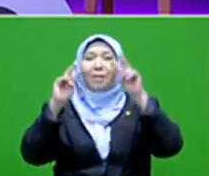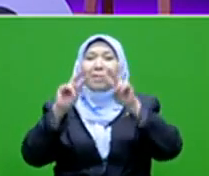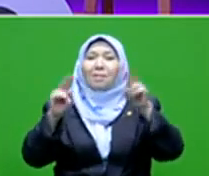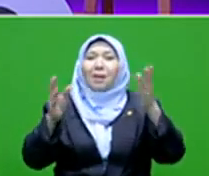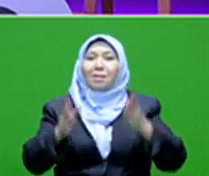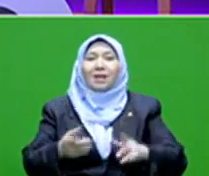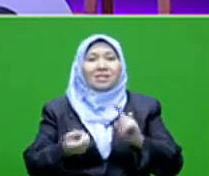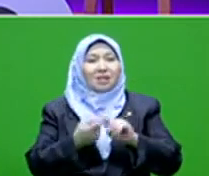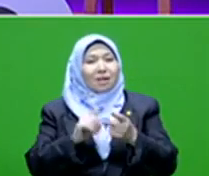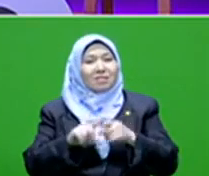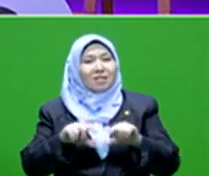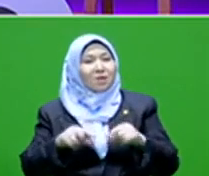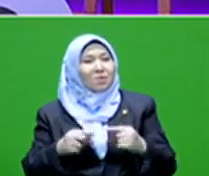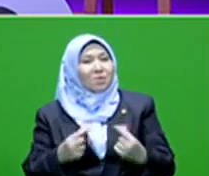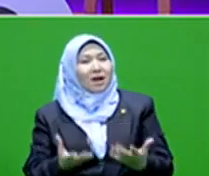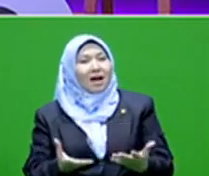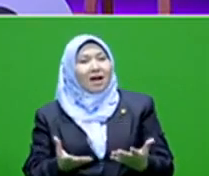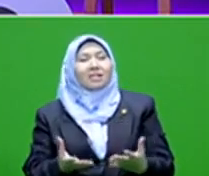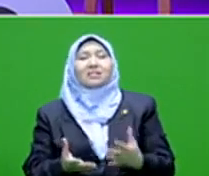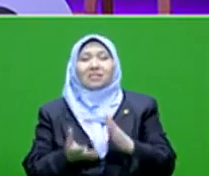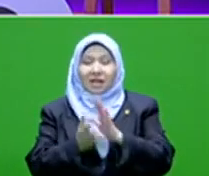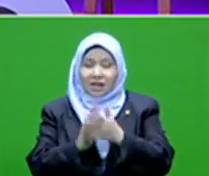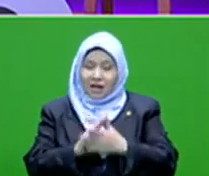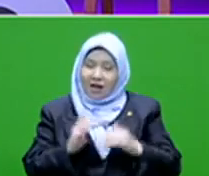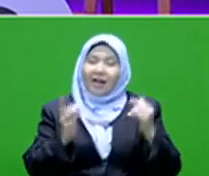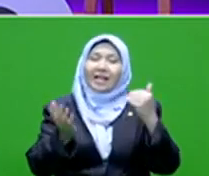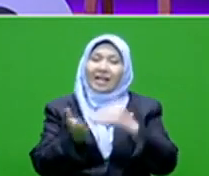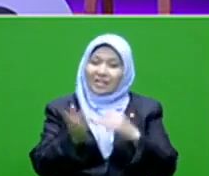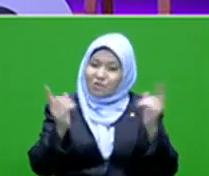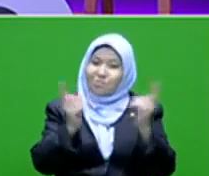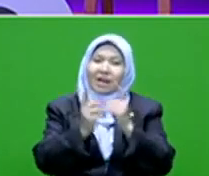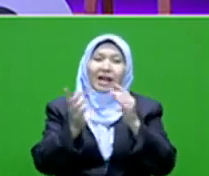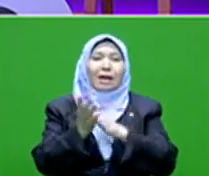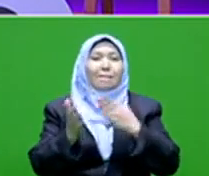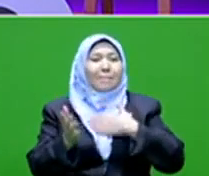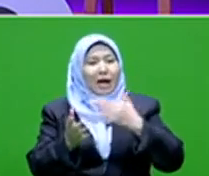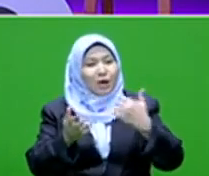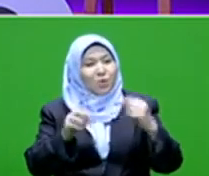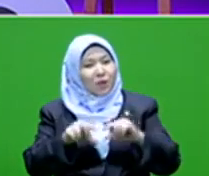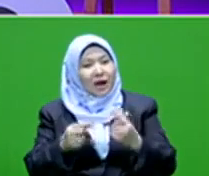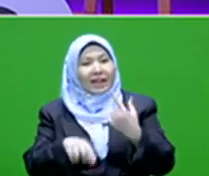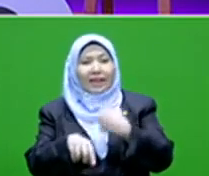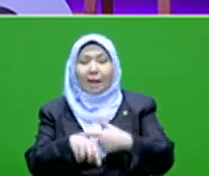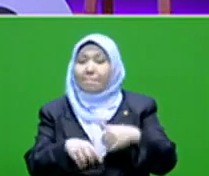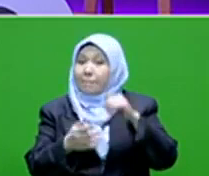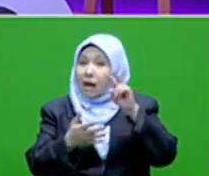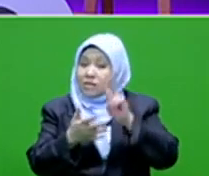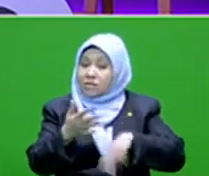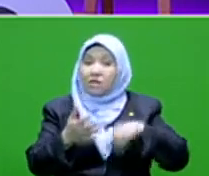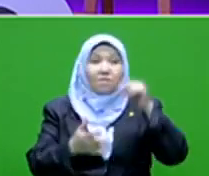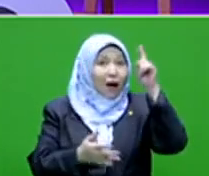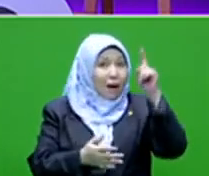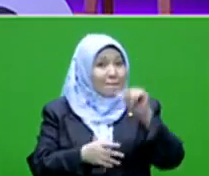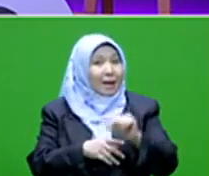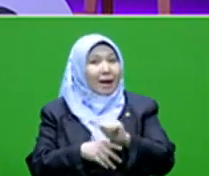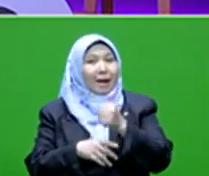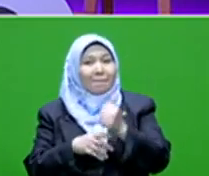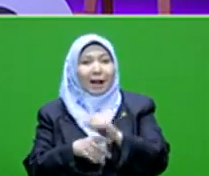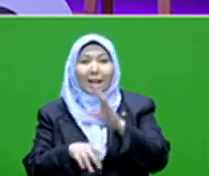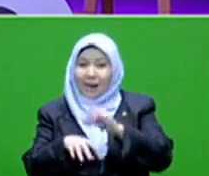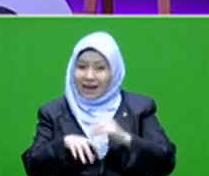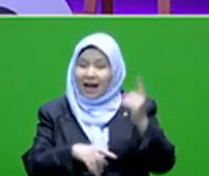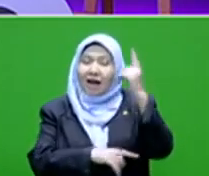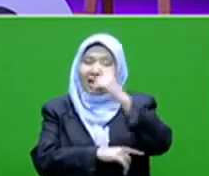Al-Quran? Alhamdulillah sekali lagi kita bertemu dalam My Quran Time, baca faham amal. InsyaAllah pada hari ini